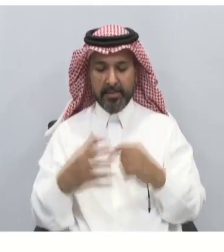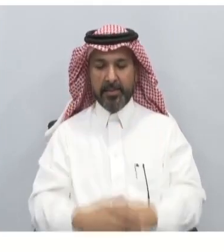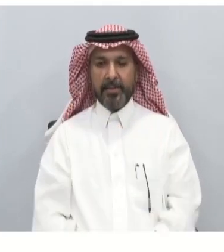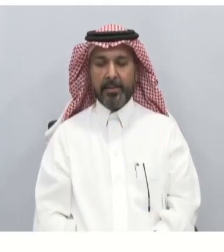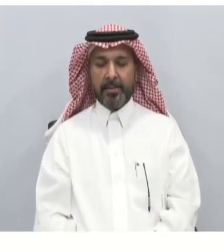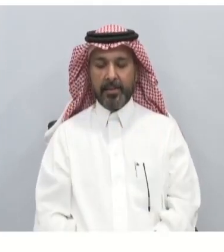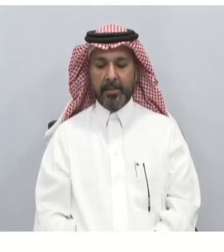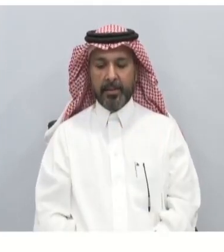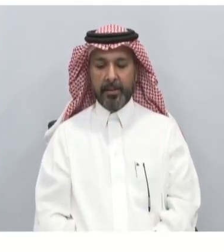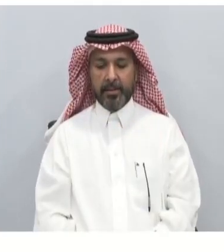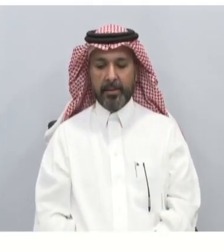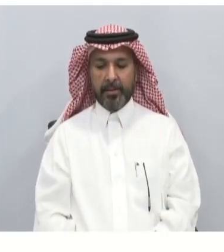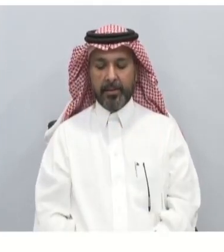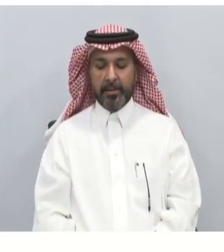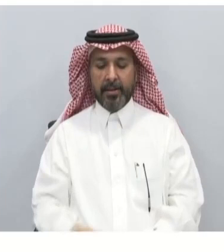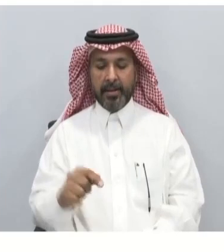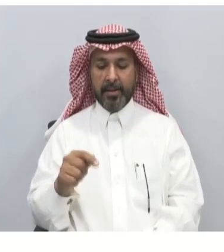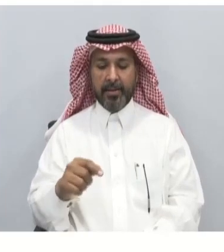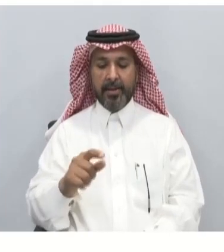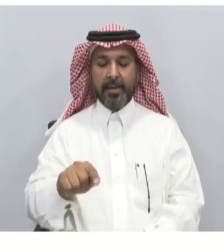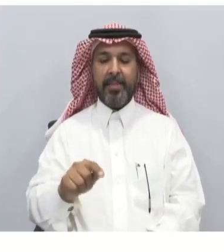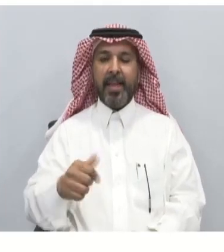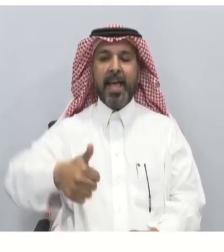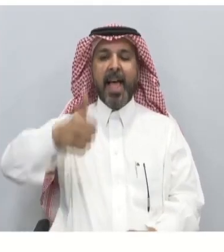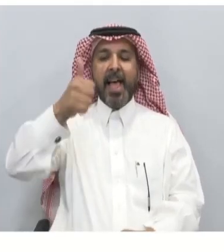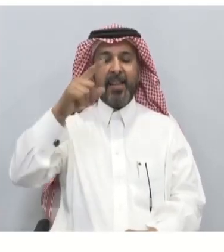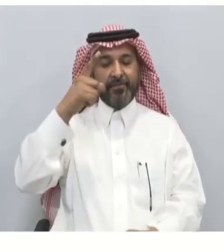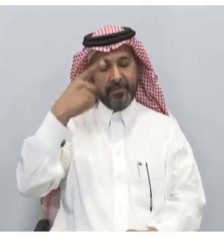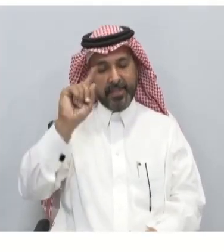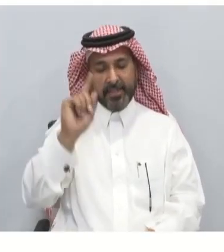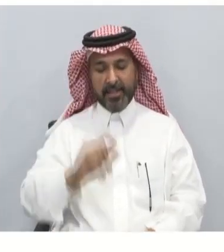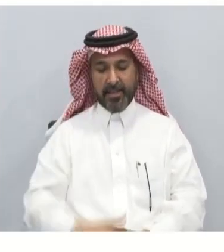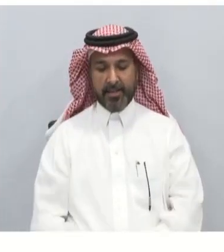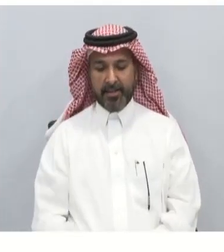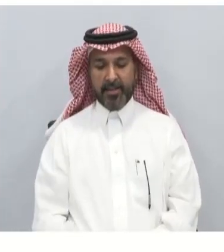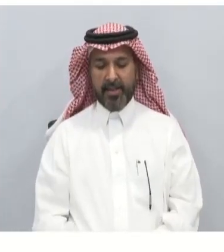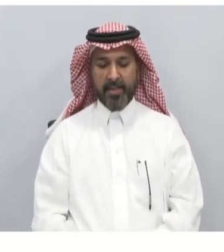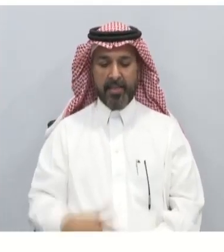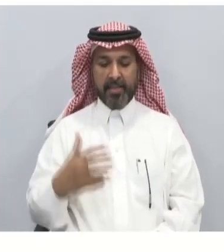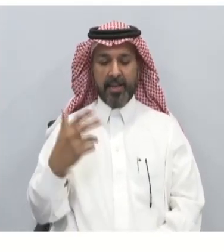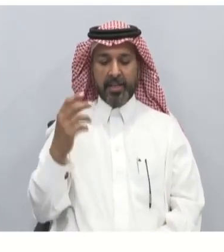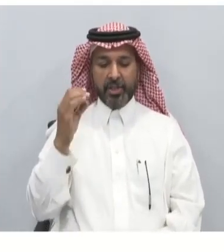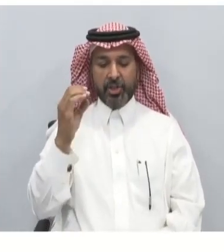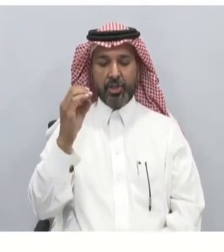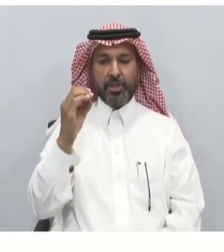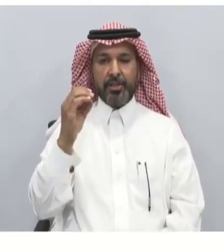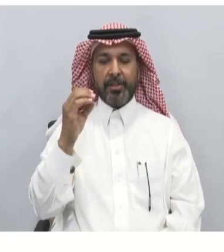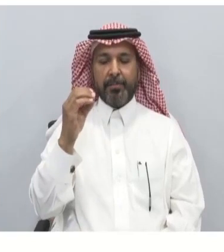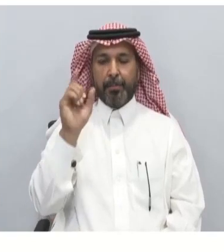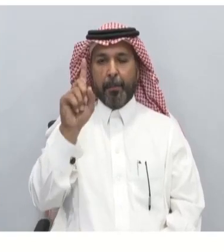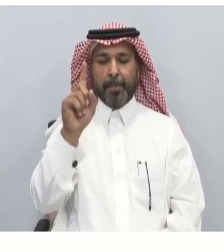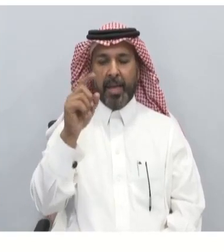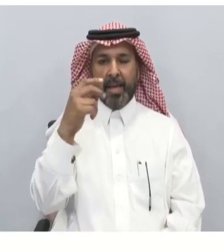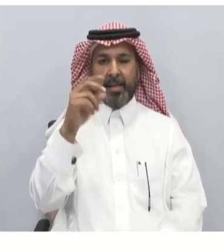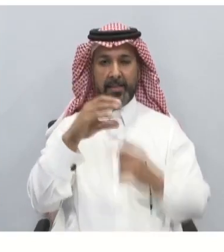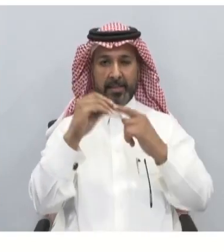سالب 16، إذا طلعت لنا سالب 16، إذا سالب 8 خطأ، إذا الحل الصحيح ألف فقط. عوضنا